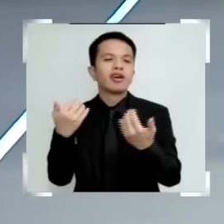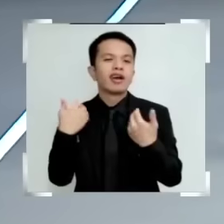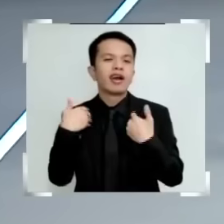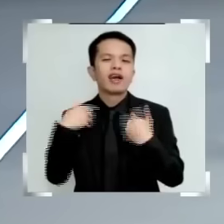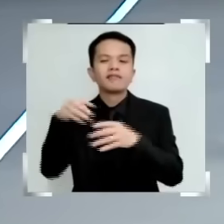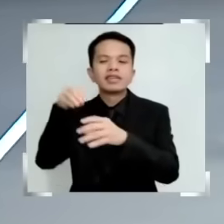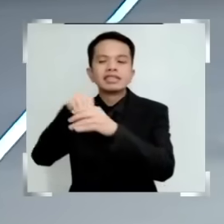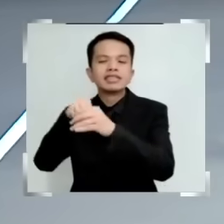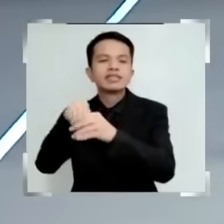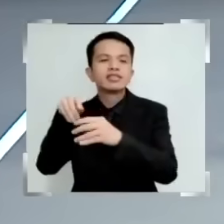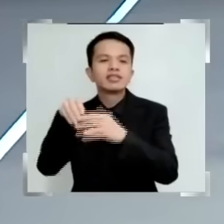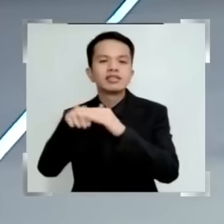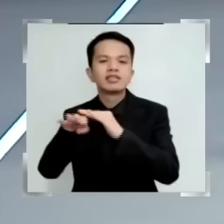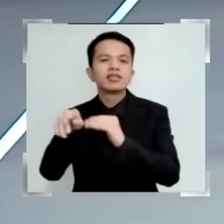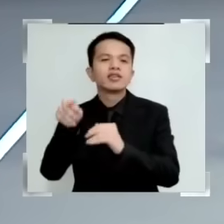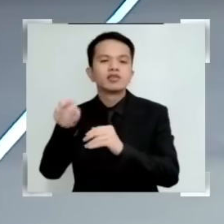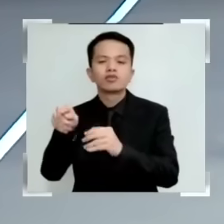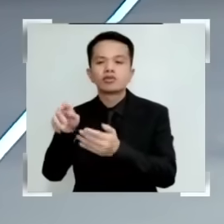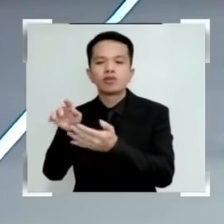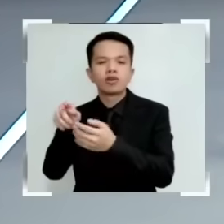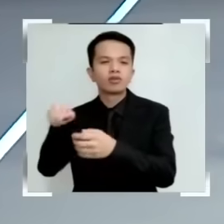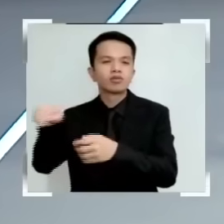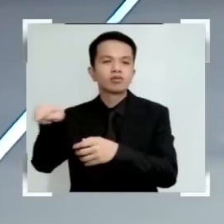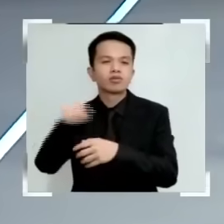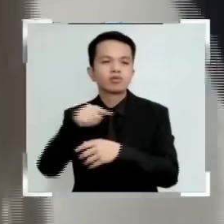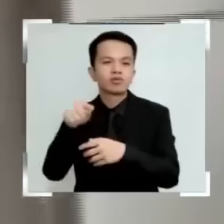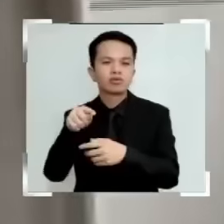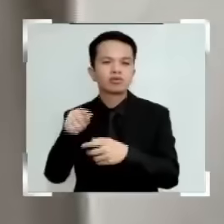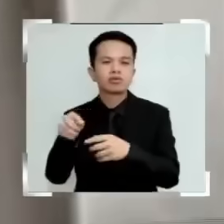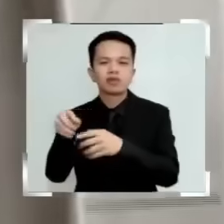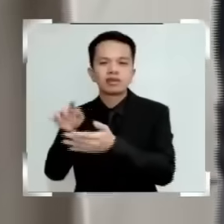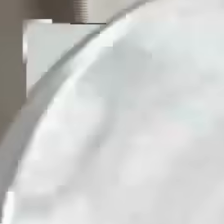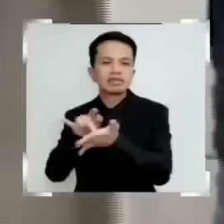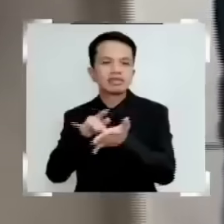ng prostitusyon. Saksi, si Nico Wahe.